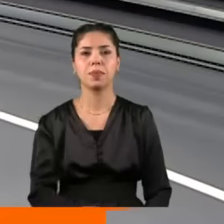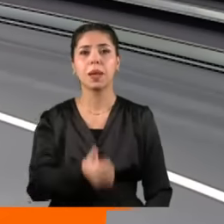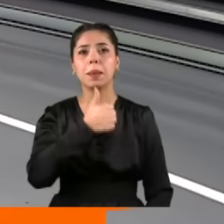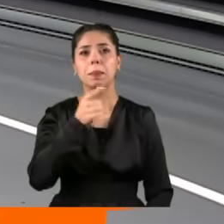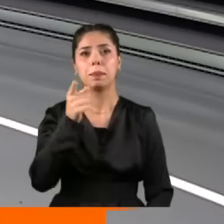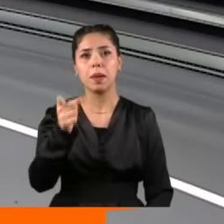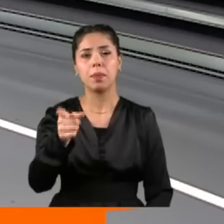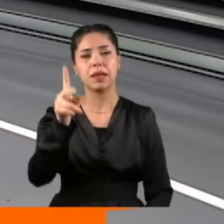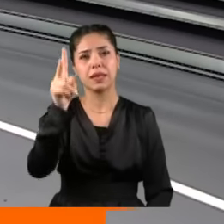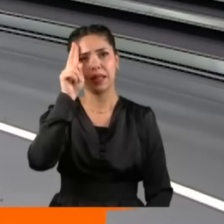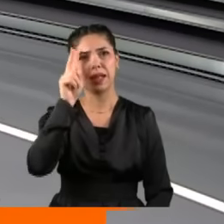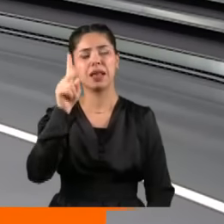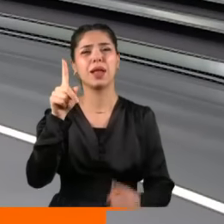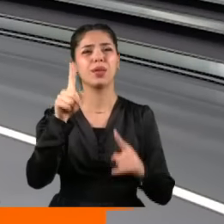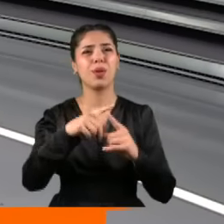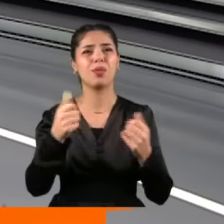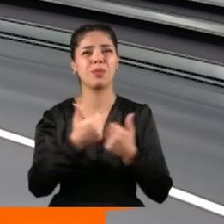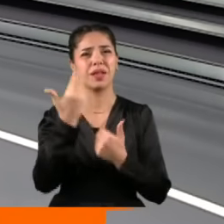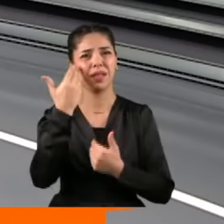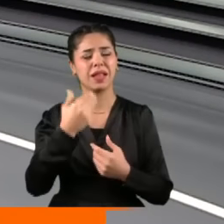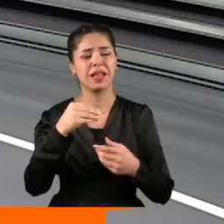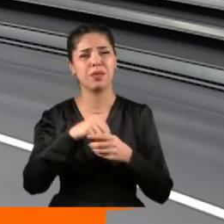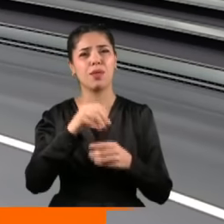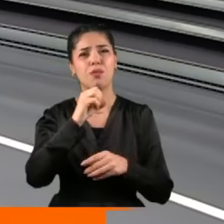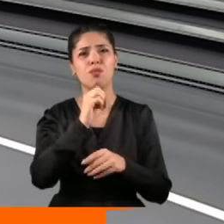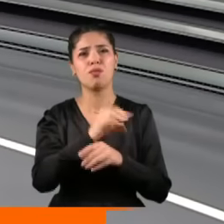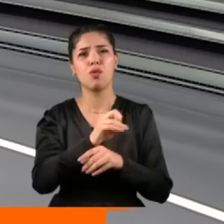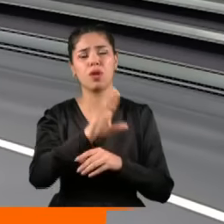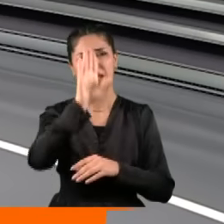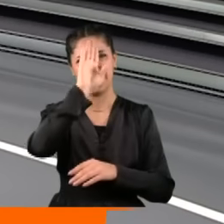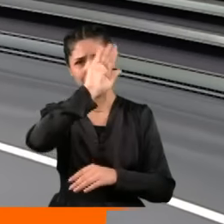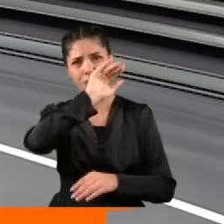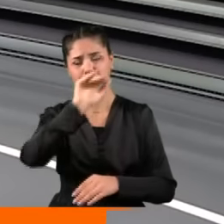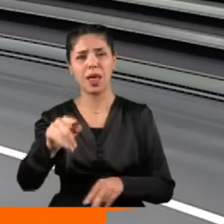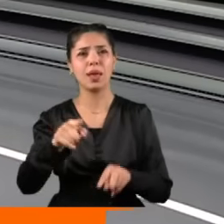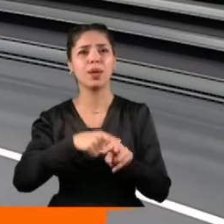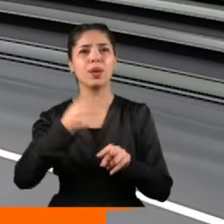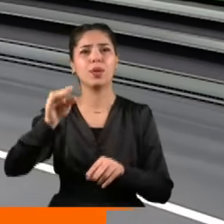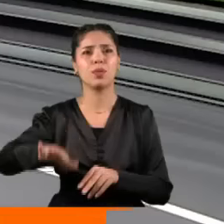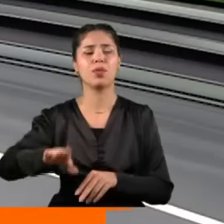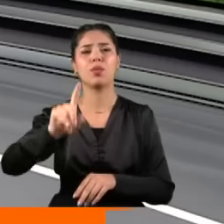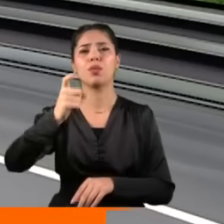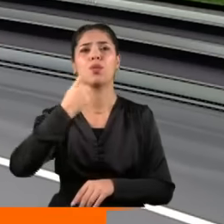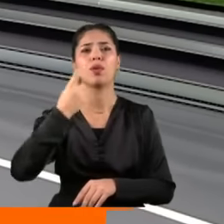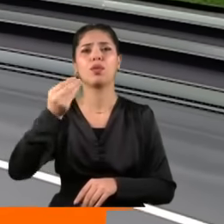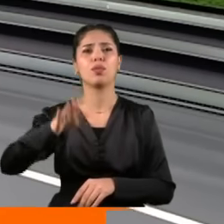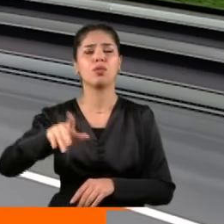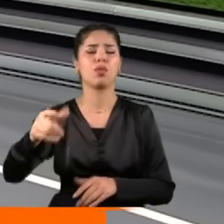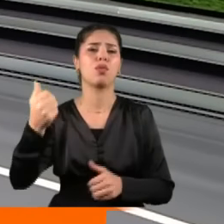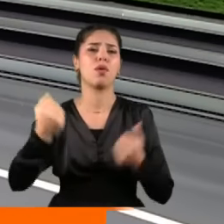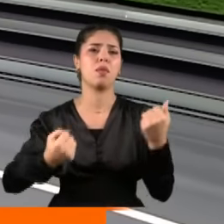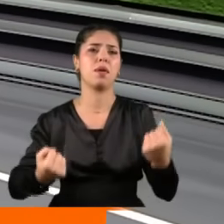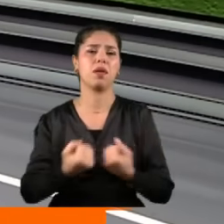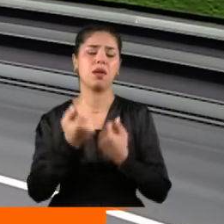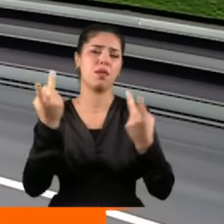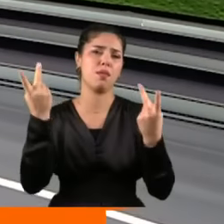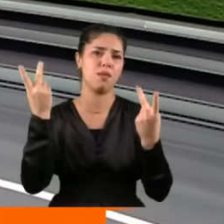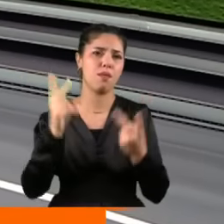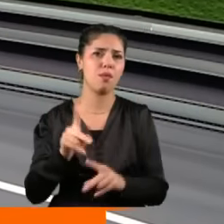Babasıyla Galatasaray Tottenham maçını izlemek için Muğla'dan İstanbul'a gelmişti. Yiğit Kurt 9 yaşındaki küçük çocuk geçirdiği trafik kazasında